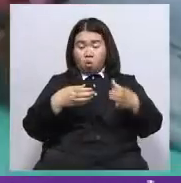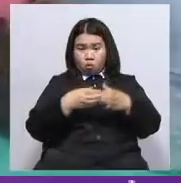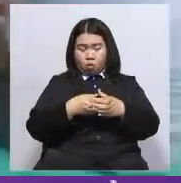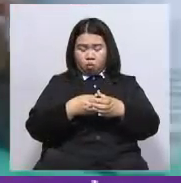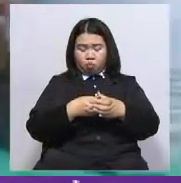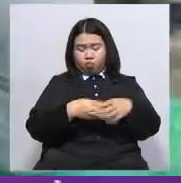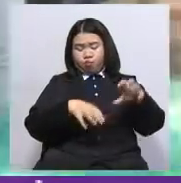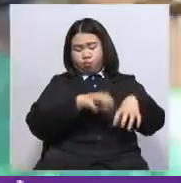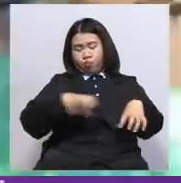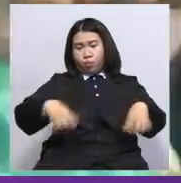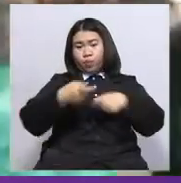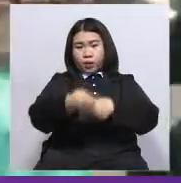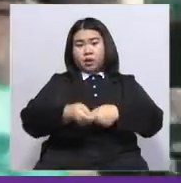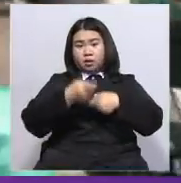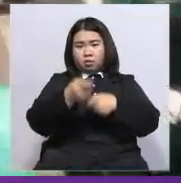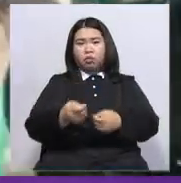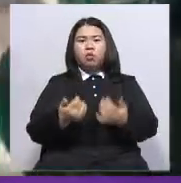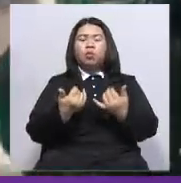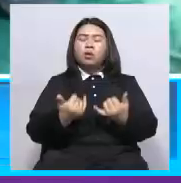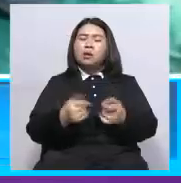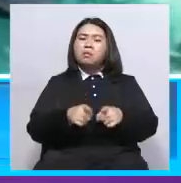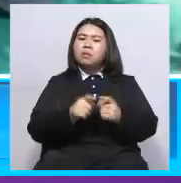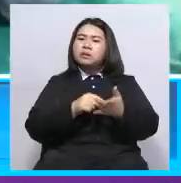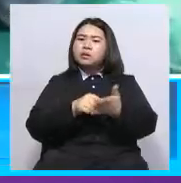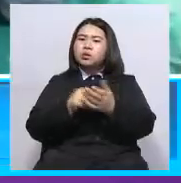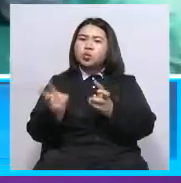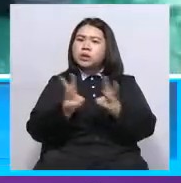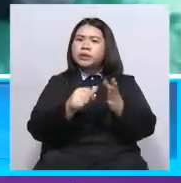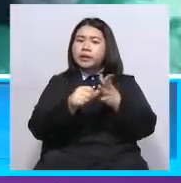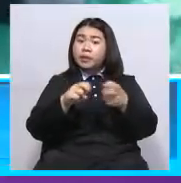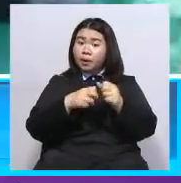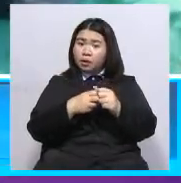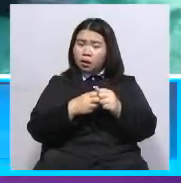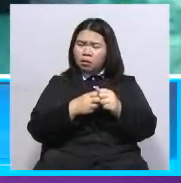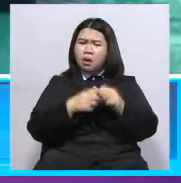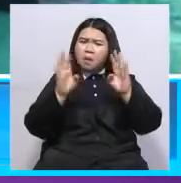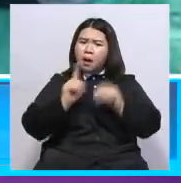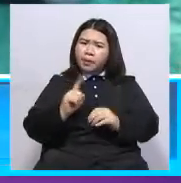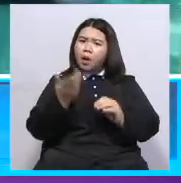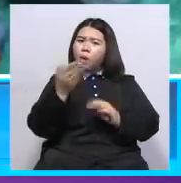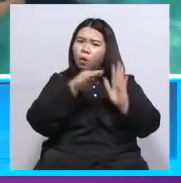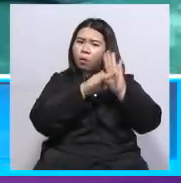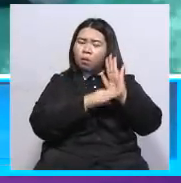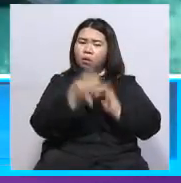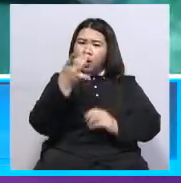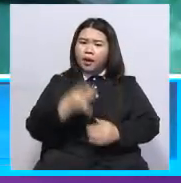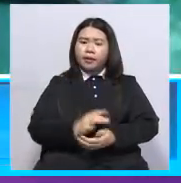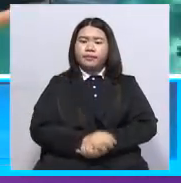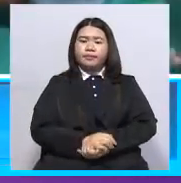เกษตรกรที่วันนี้นะครับมาเสนอแนวทางการแก้ไขปัญหาเนี่ยเขามาเสนอในมิติไหนบ้างครับ